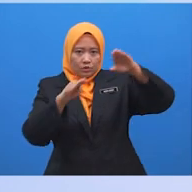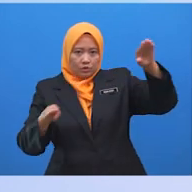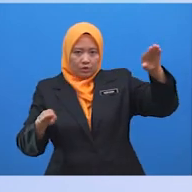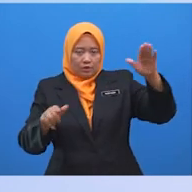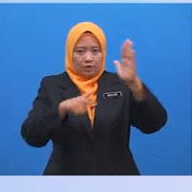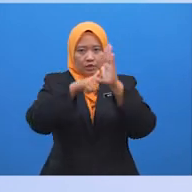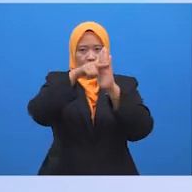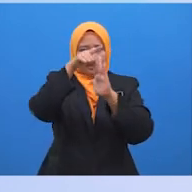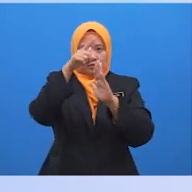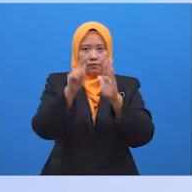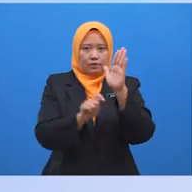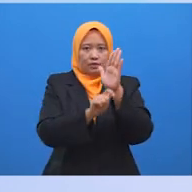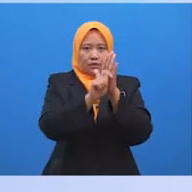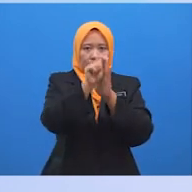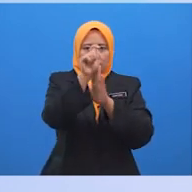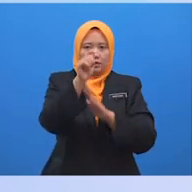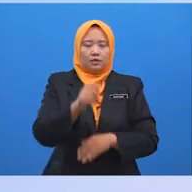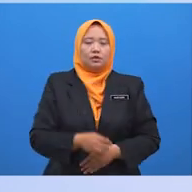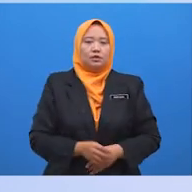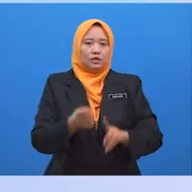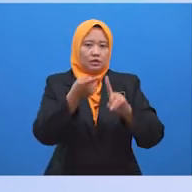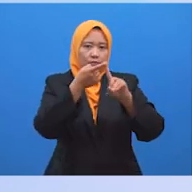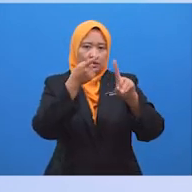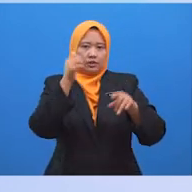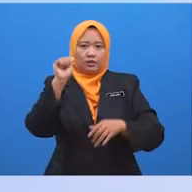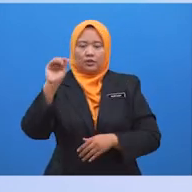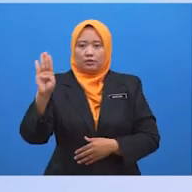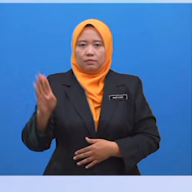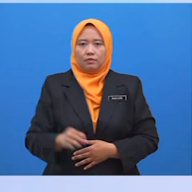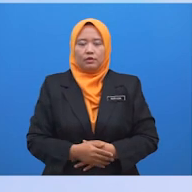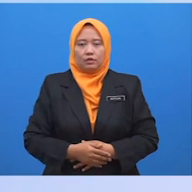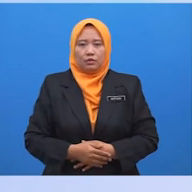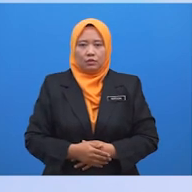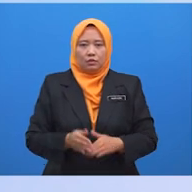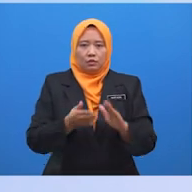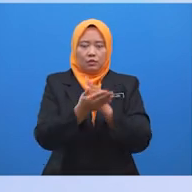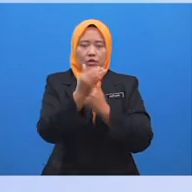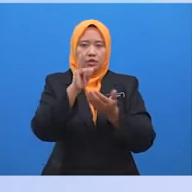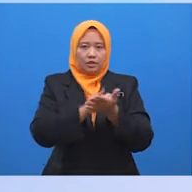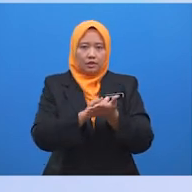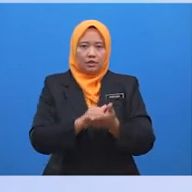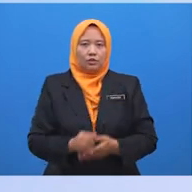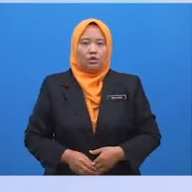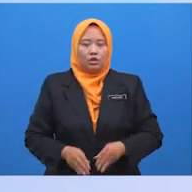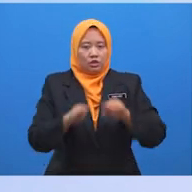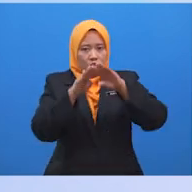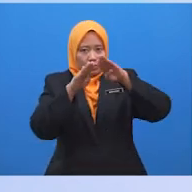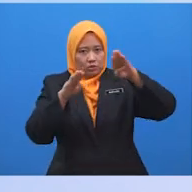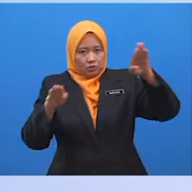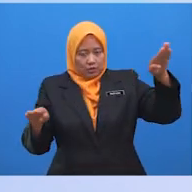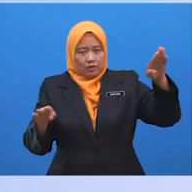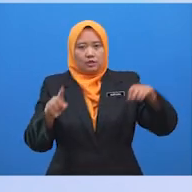AB. Tuntasnya, kecerunan satu garis lurus ialah satu